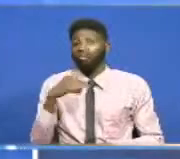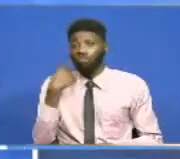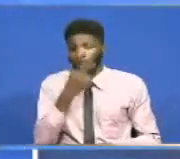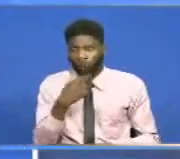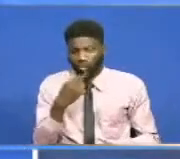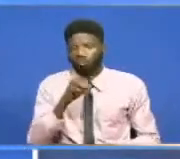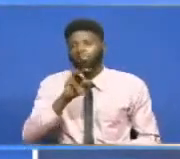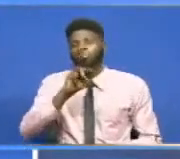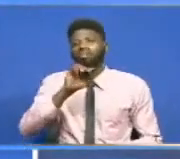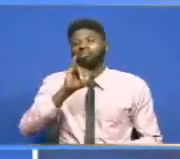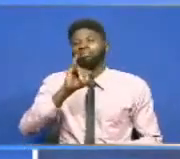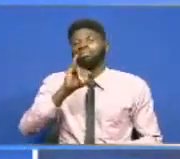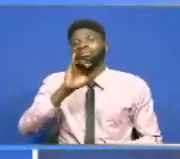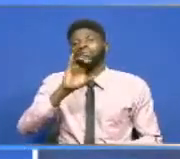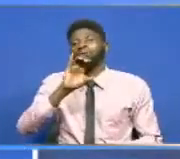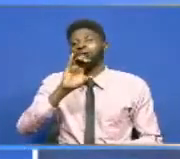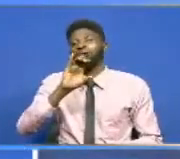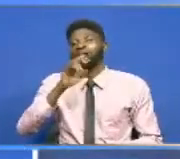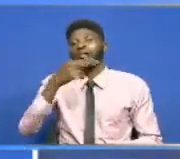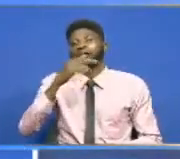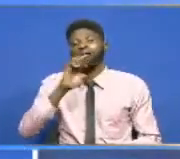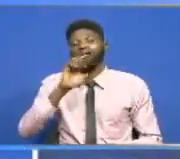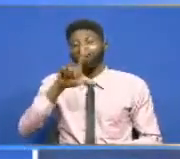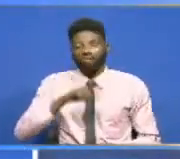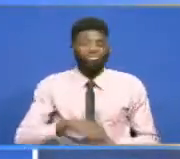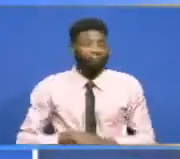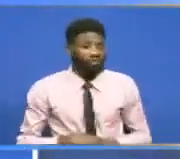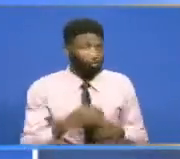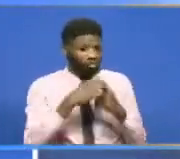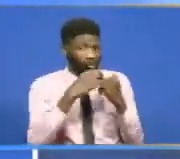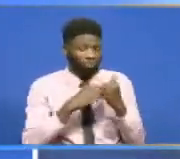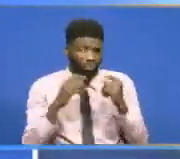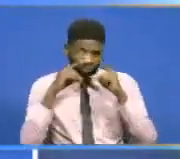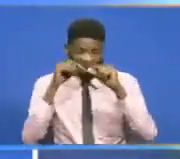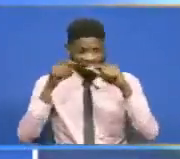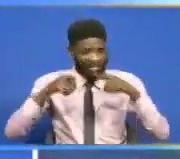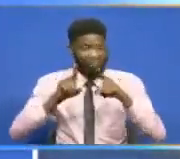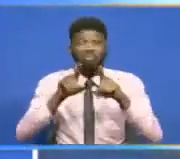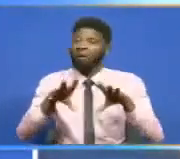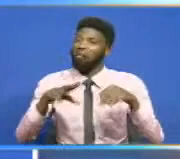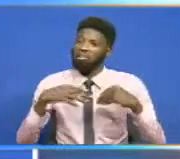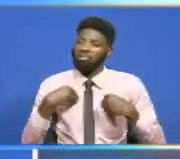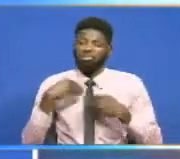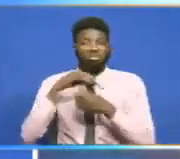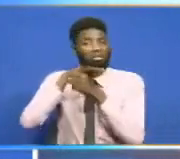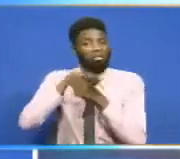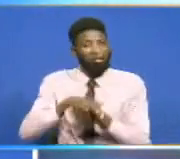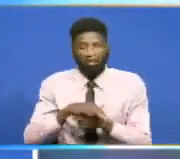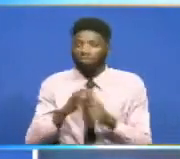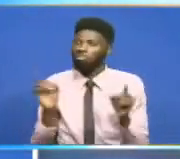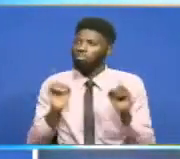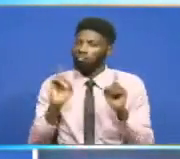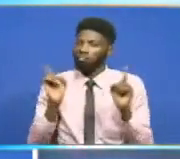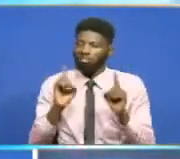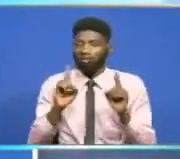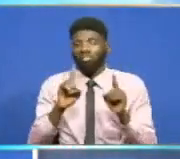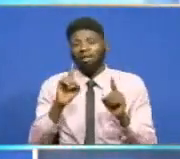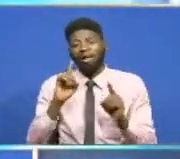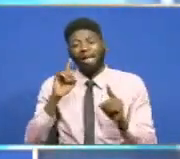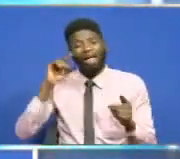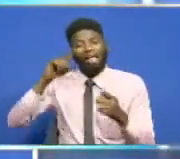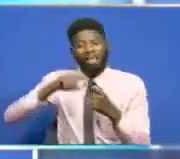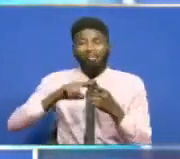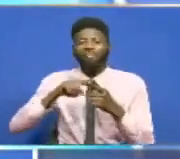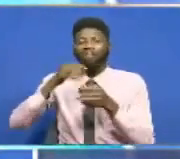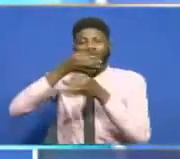Kwenye ukurasa wa Twitter, Sonko amesema hatakubali kuhujumiwa kupitia njama ya kumng’atua mamlakani kwa lengo la kumshurutisha kutia saini